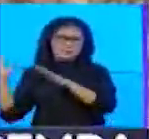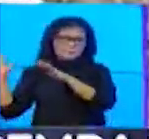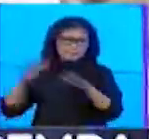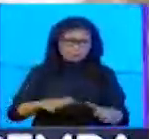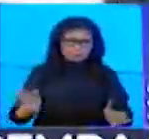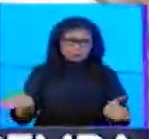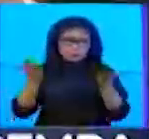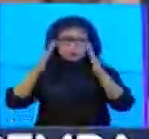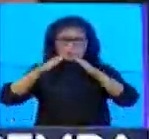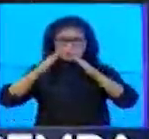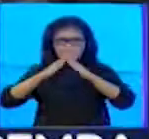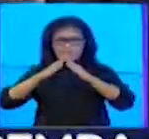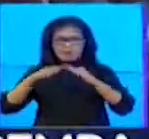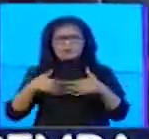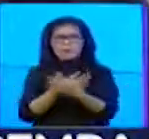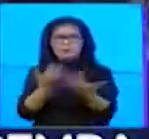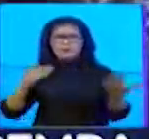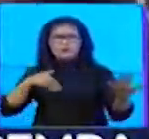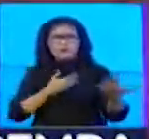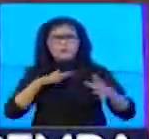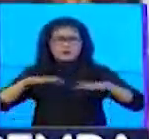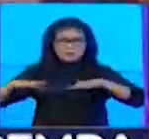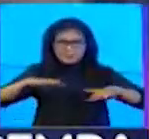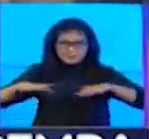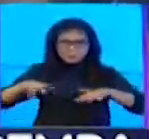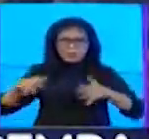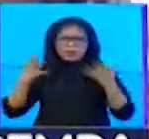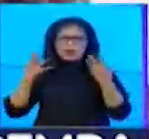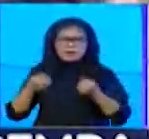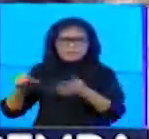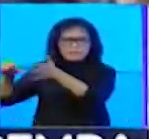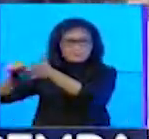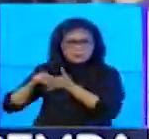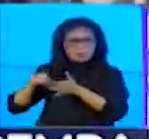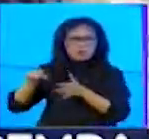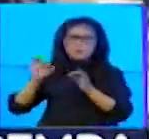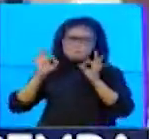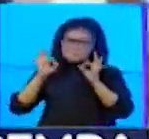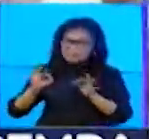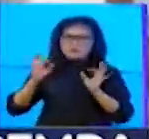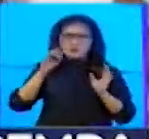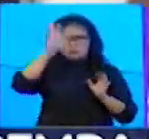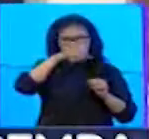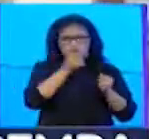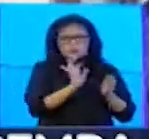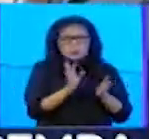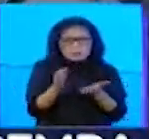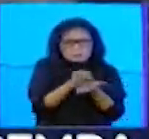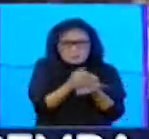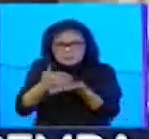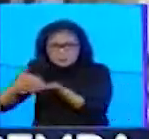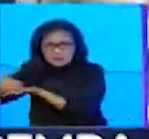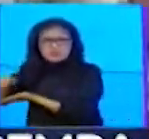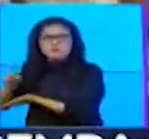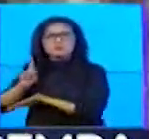bersama bangunan rumah mereka warga korban berharap penyaluran bantuan tepat sasaran dan tidak berbelit-belit agar